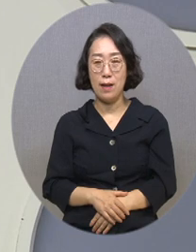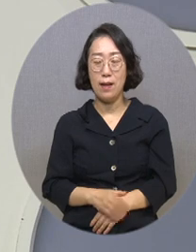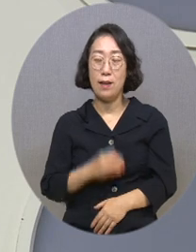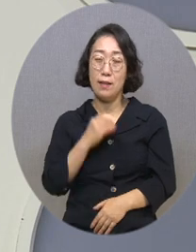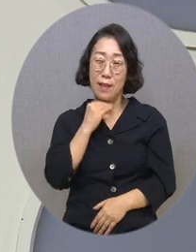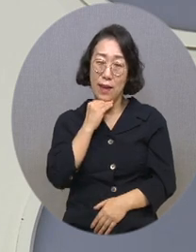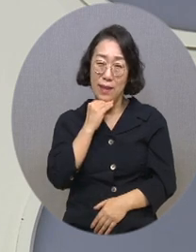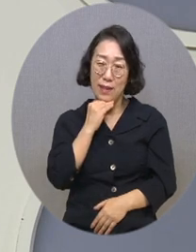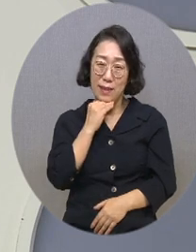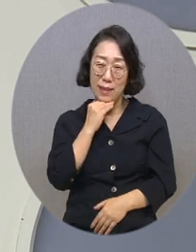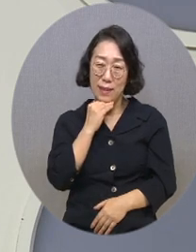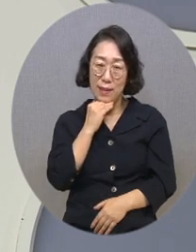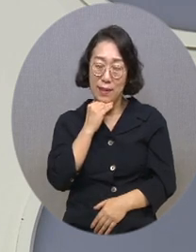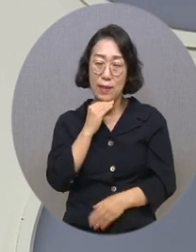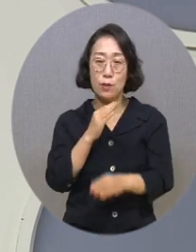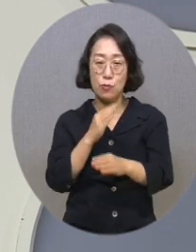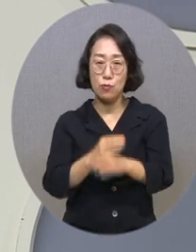상태가